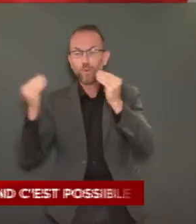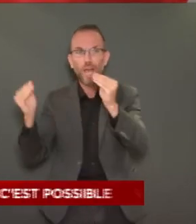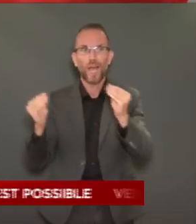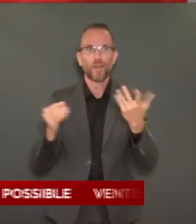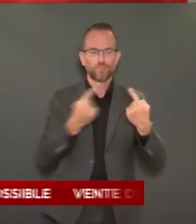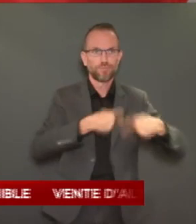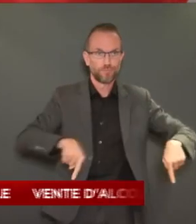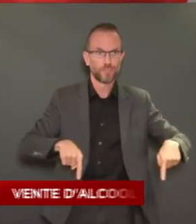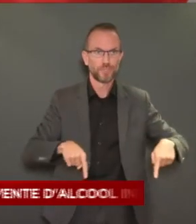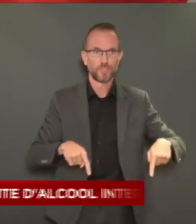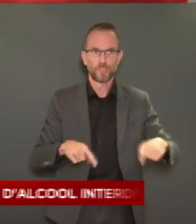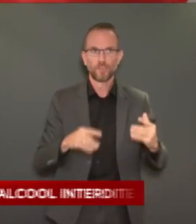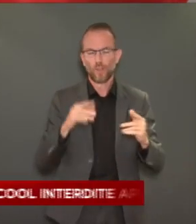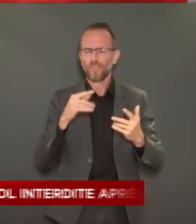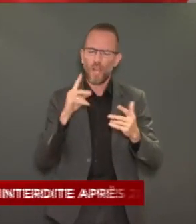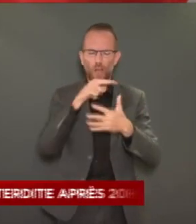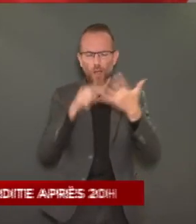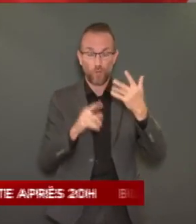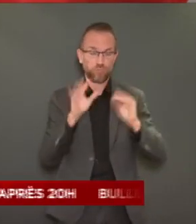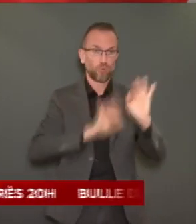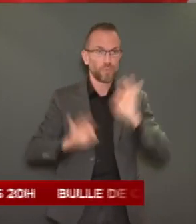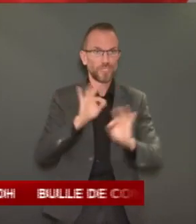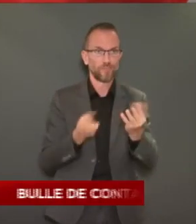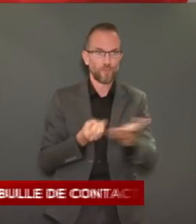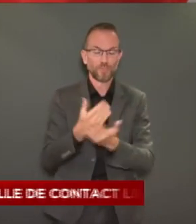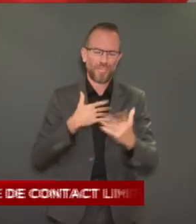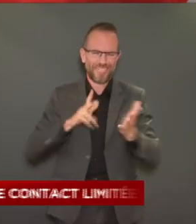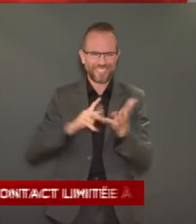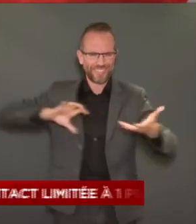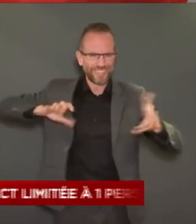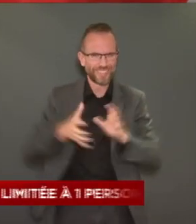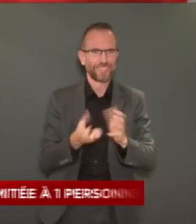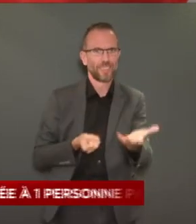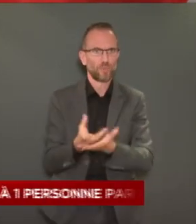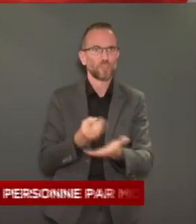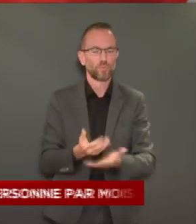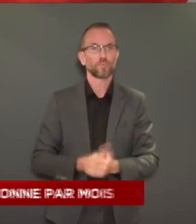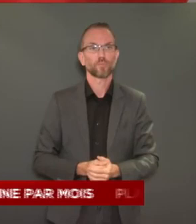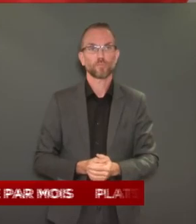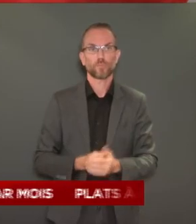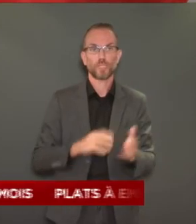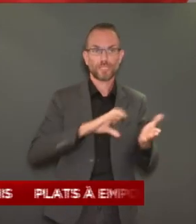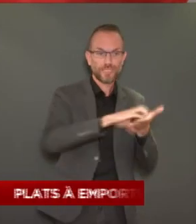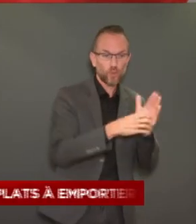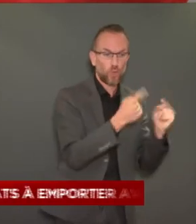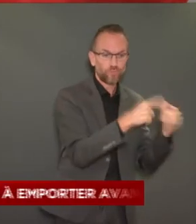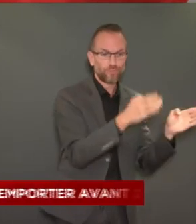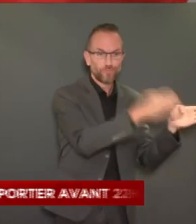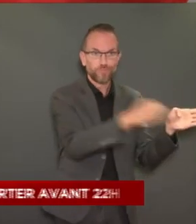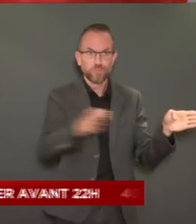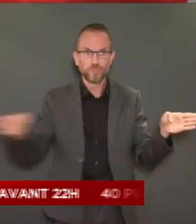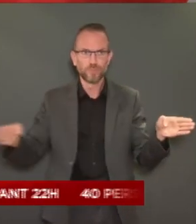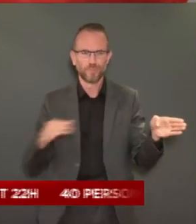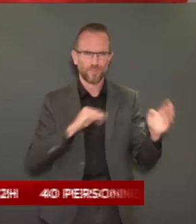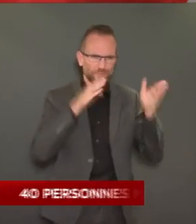vais synthétiser. Les secteurs ont travaillé sur des protocoles. C'est un travail remarquable avec